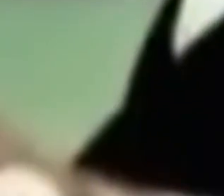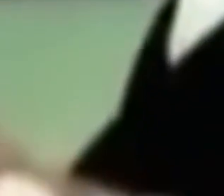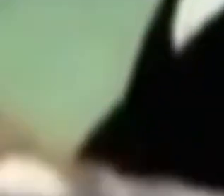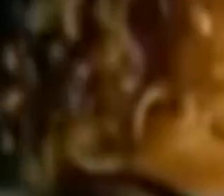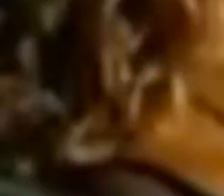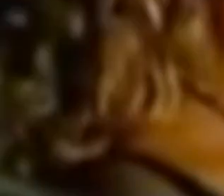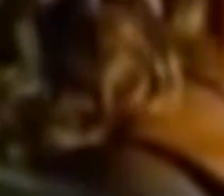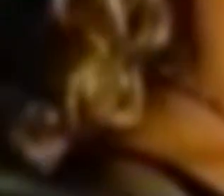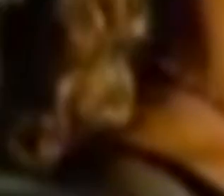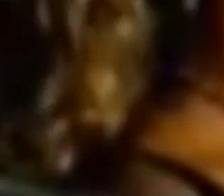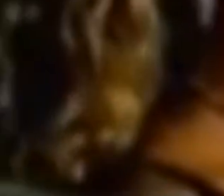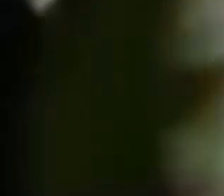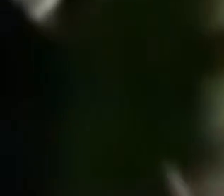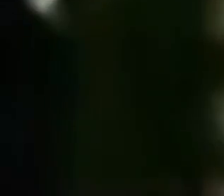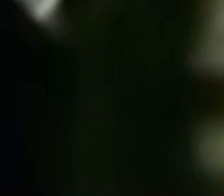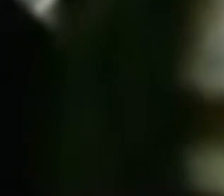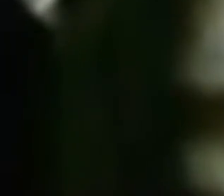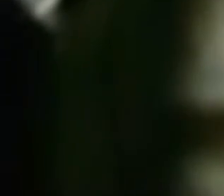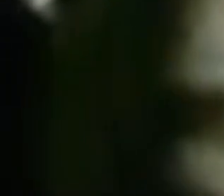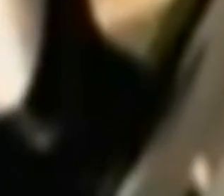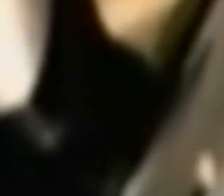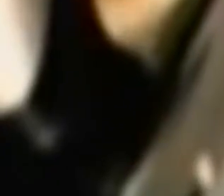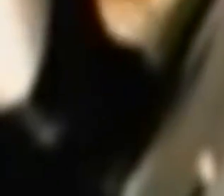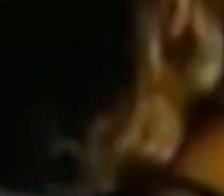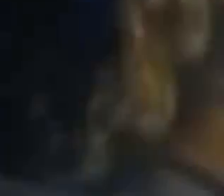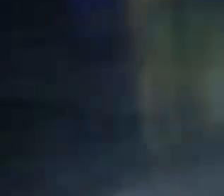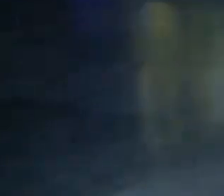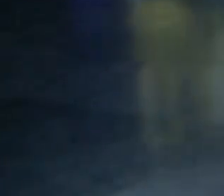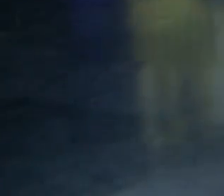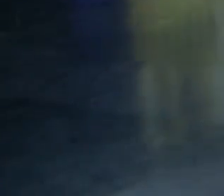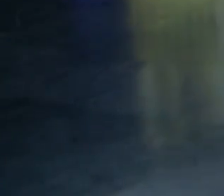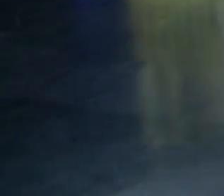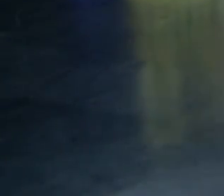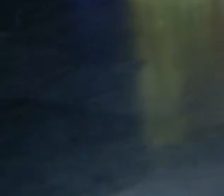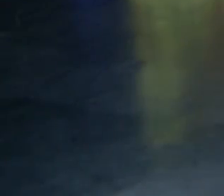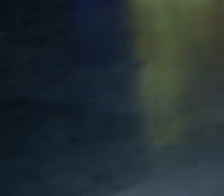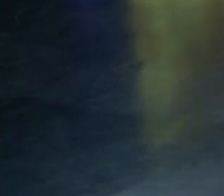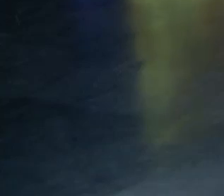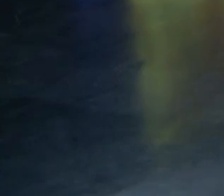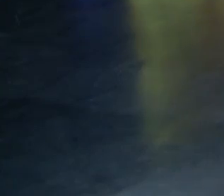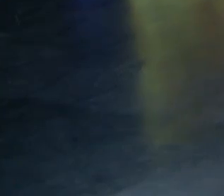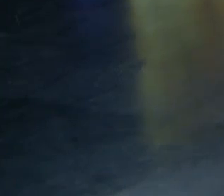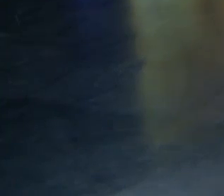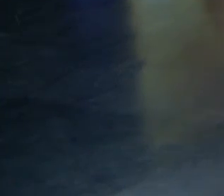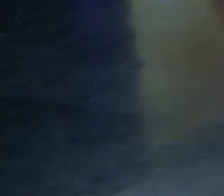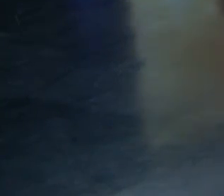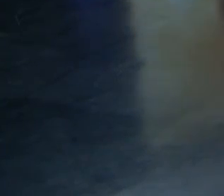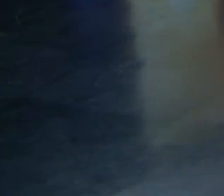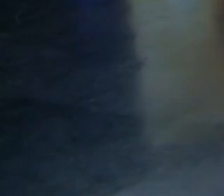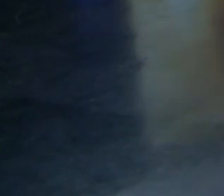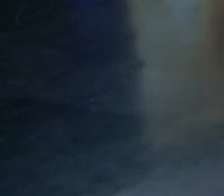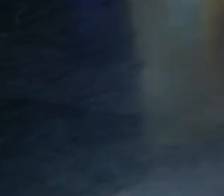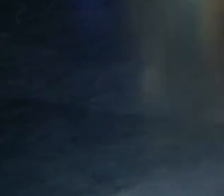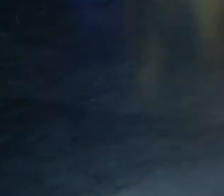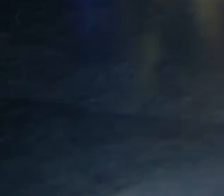Look for me, young B, cruising down the west side highway. לילה טוב, כתבת התרבות שני נחשוני. טוב, זה עושה